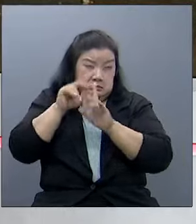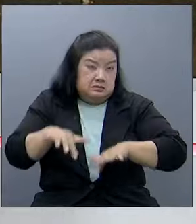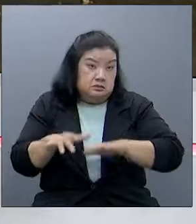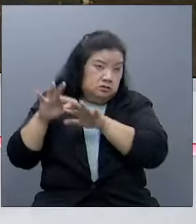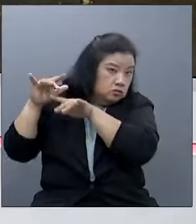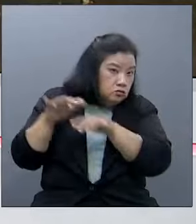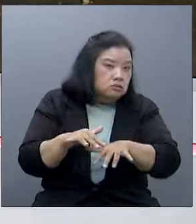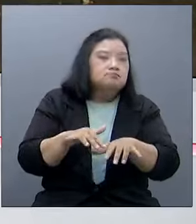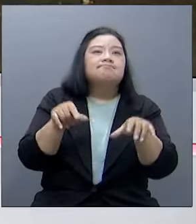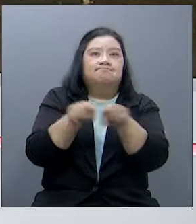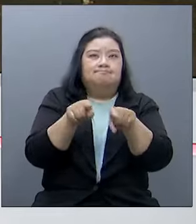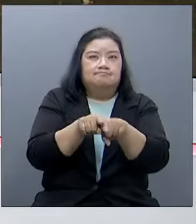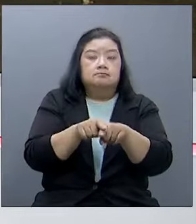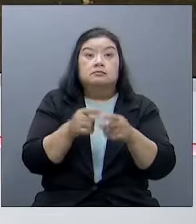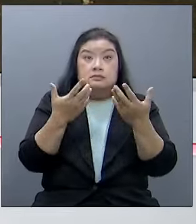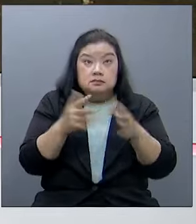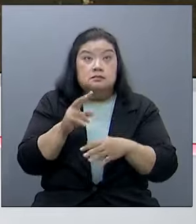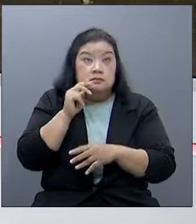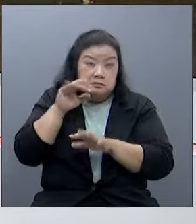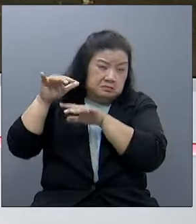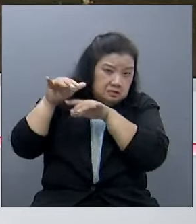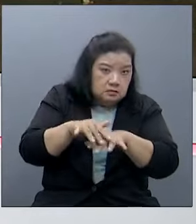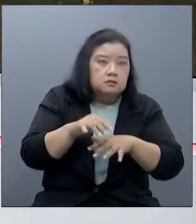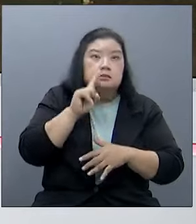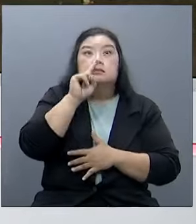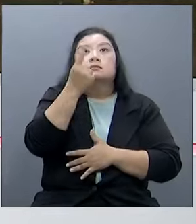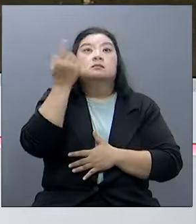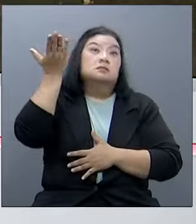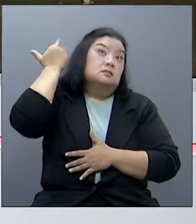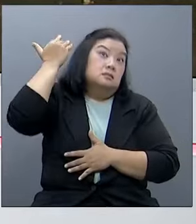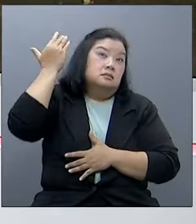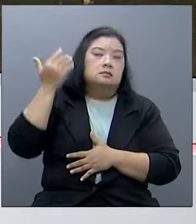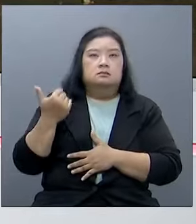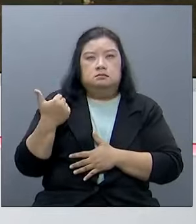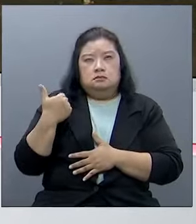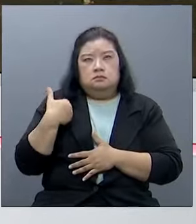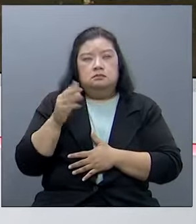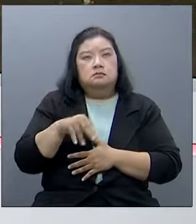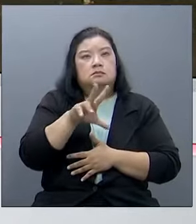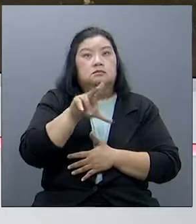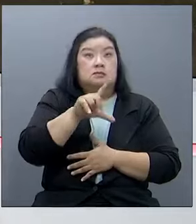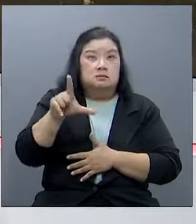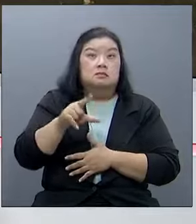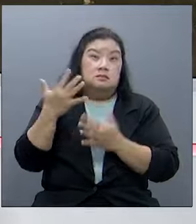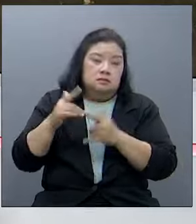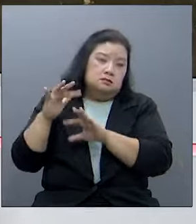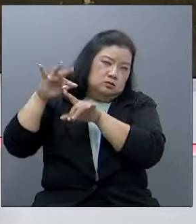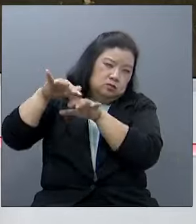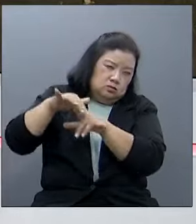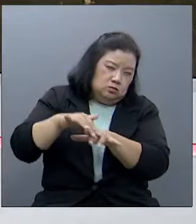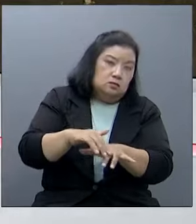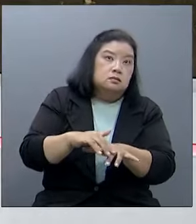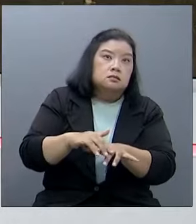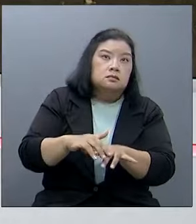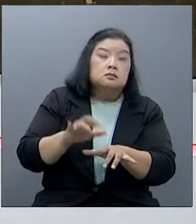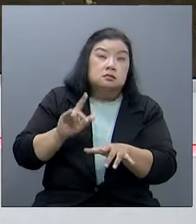ี้ยอดน้ำก็นแรกของ 1,000 ล้ลูกบาทเมรมาราวราว 300 ล้านลูบาทเมตรผ่านทางแ่น้ำกกก็